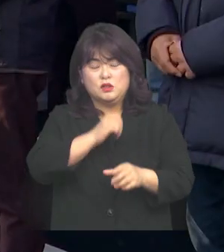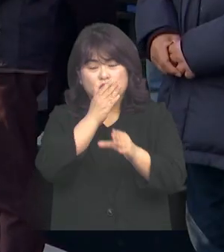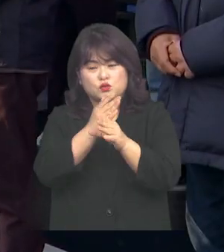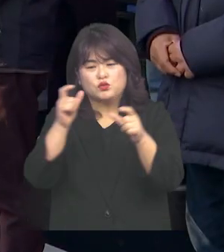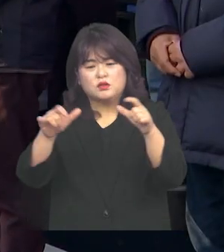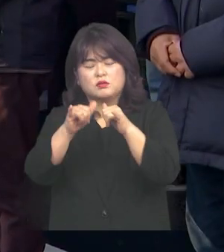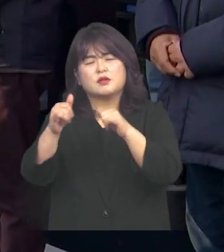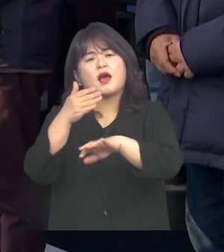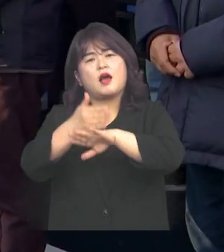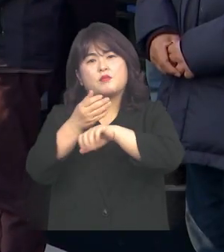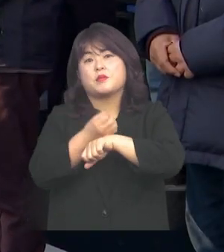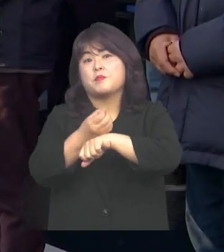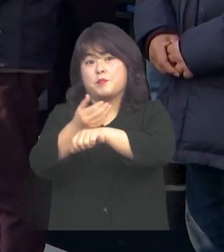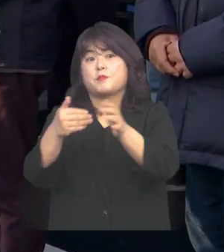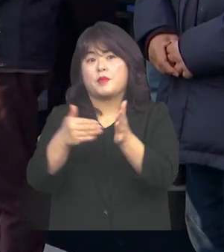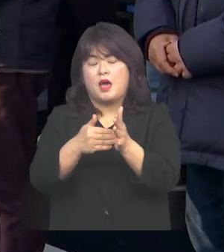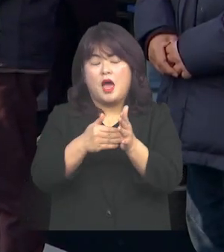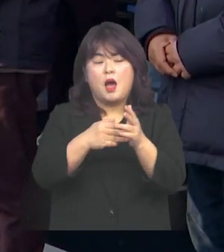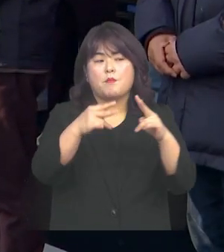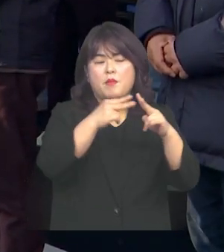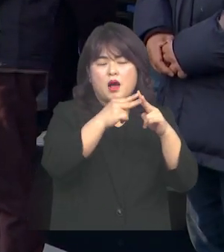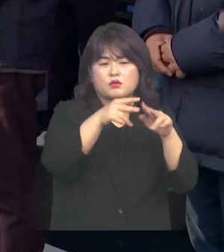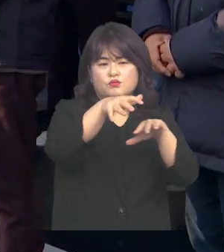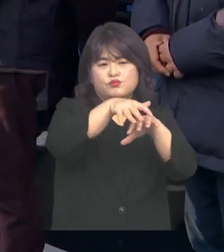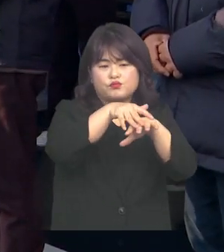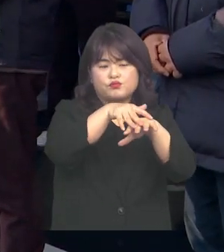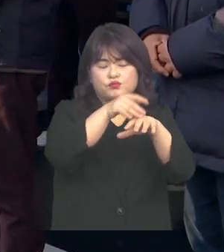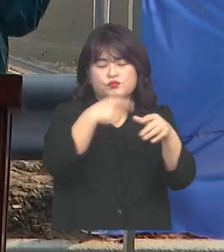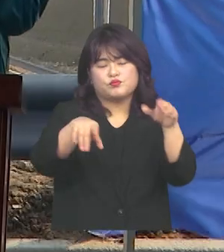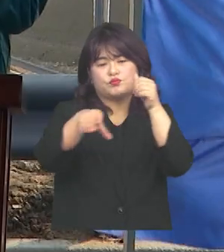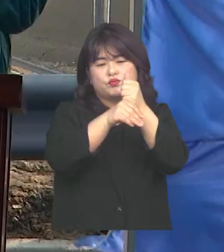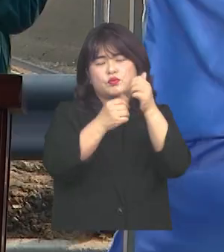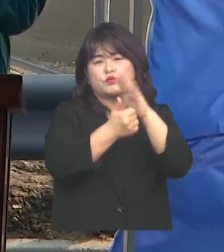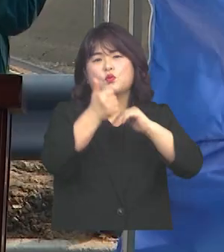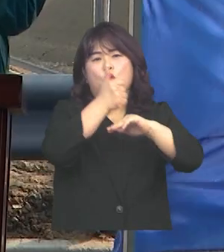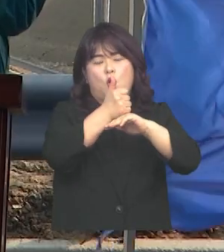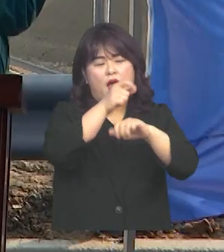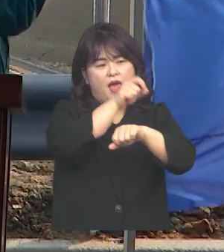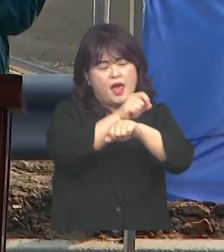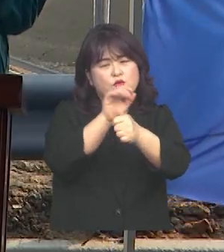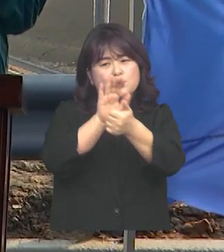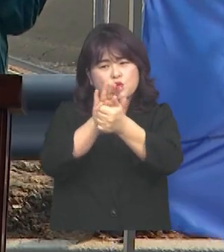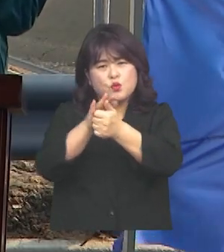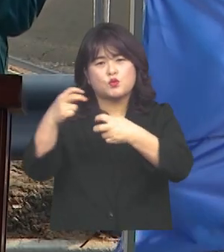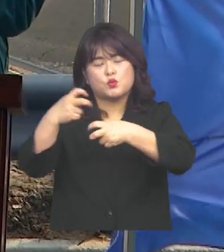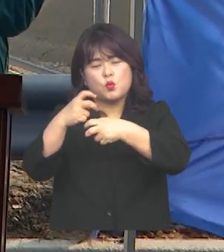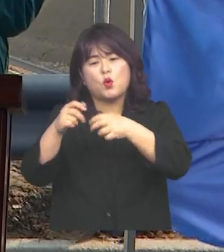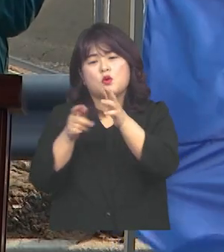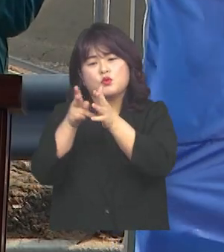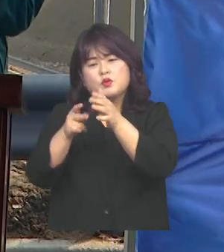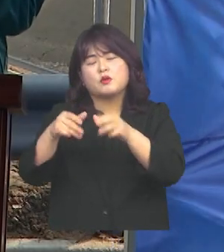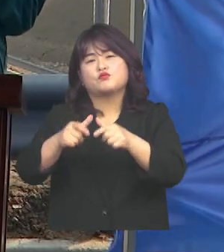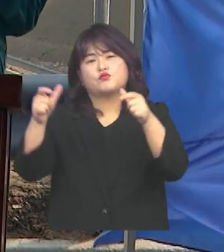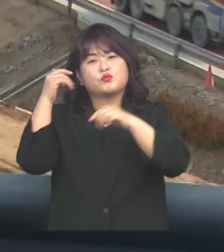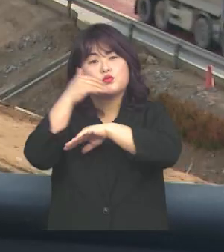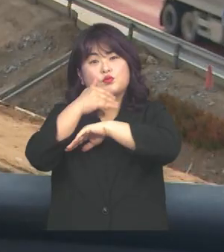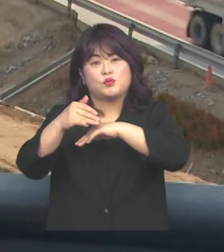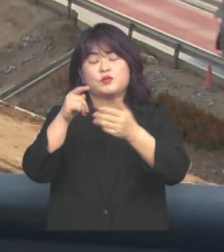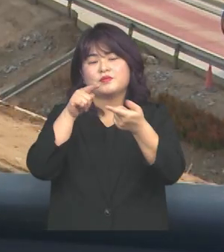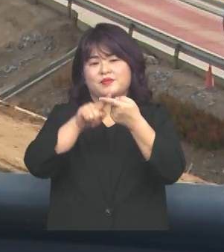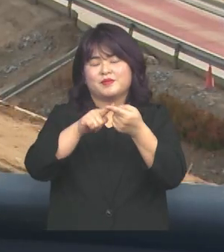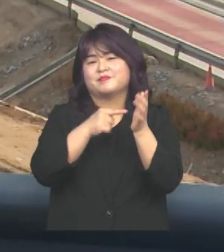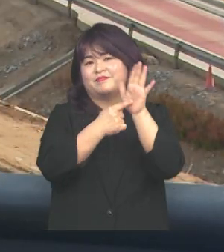관계자들과 불편을 감내해 주시는 시민 여러분께 감사드린다며 반도체 클러스터의 성공을 위해 행정적 지원과 도로